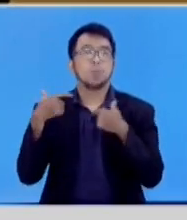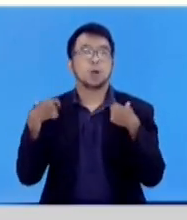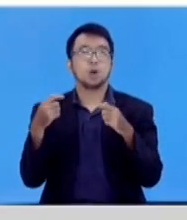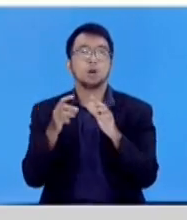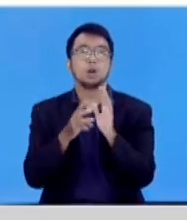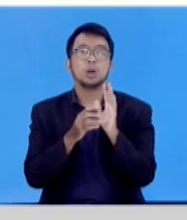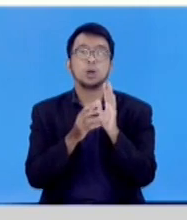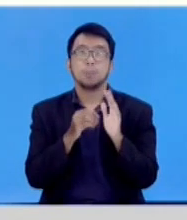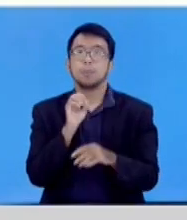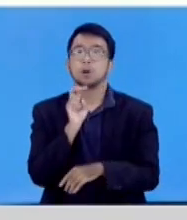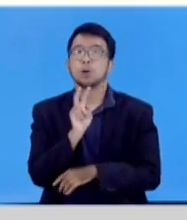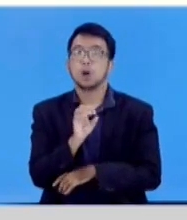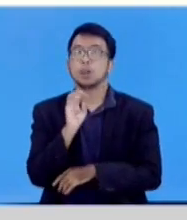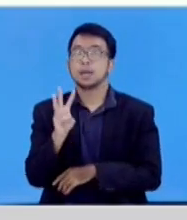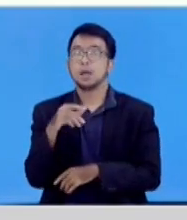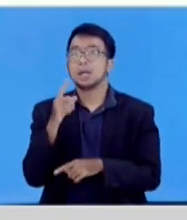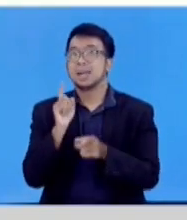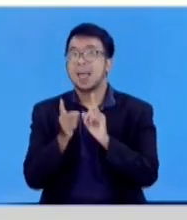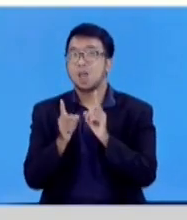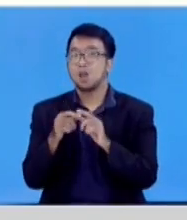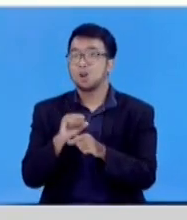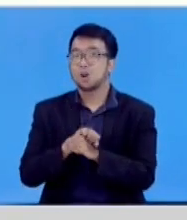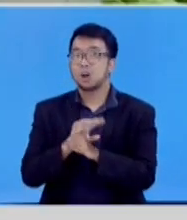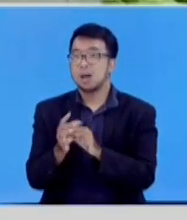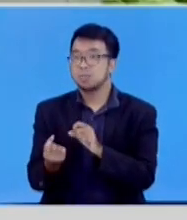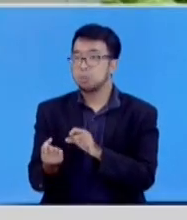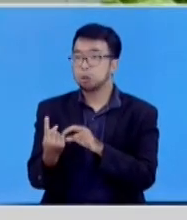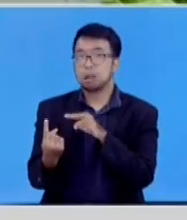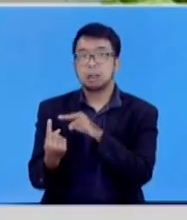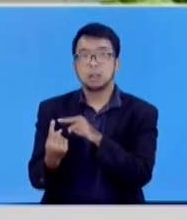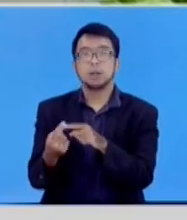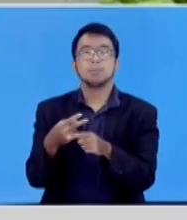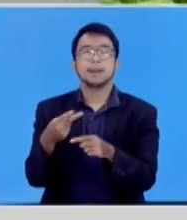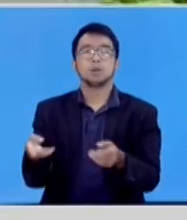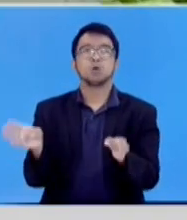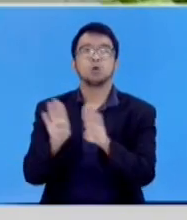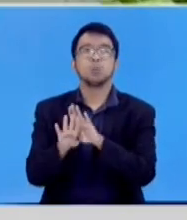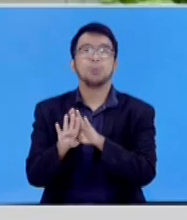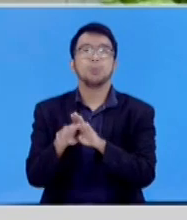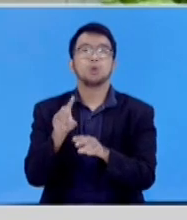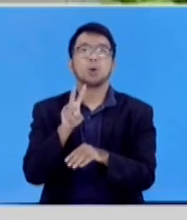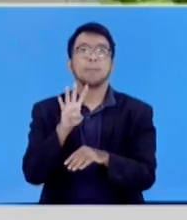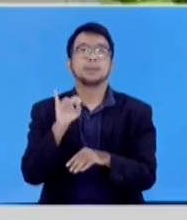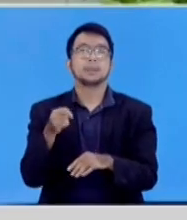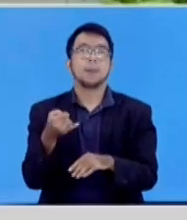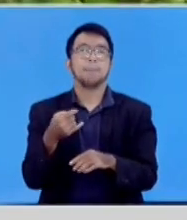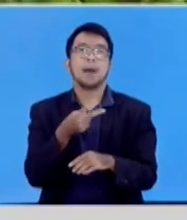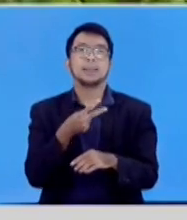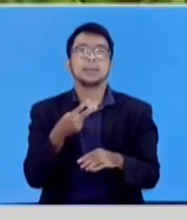03/2020, ketika ada kasus COVID, maka ditutup 3x24 jam. Di mana selama 3 hari